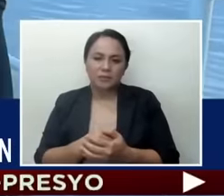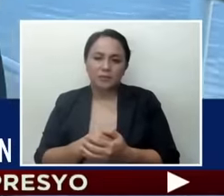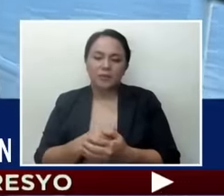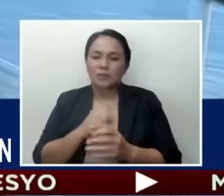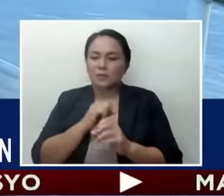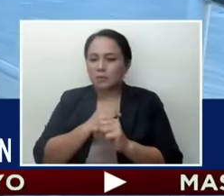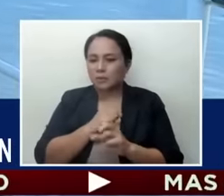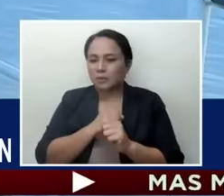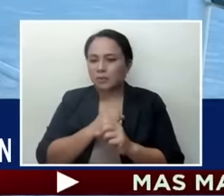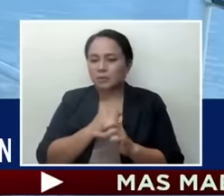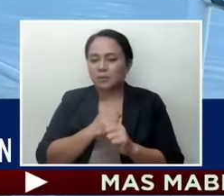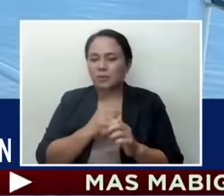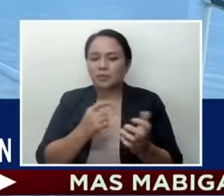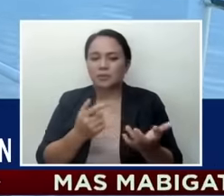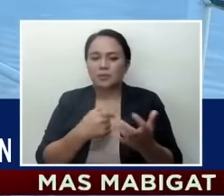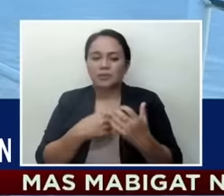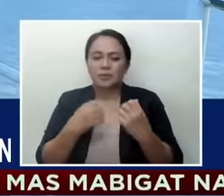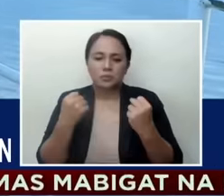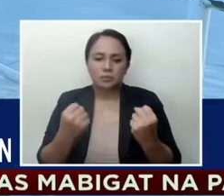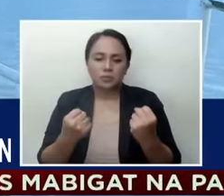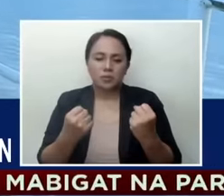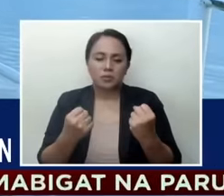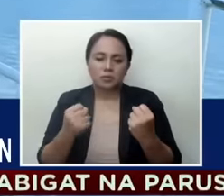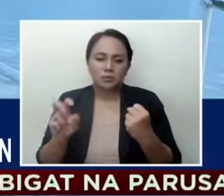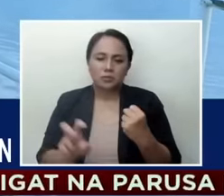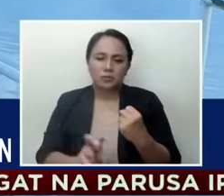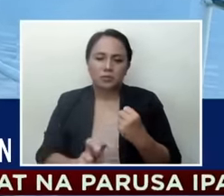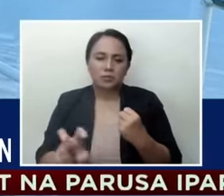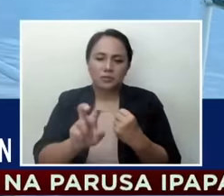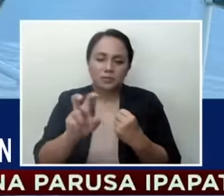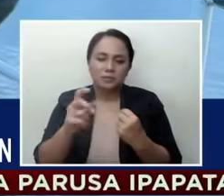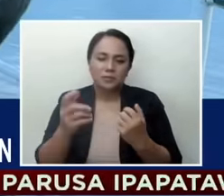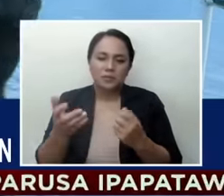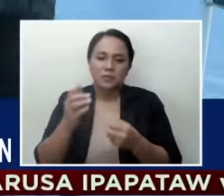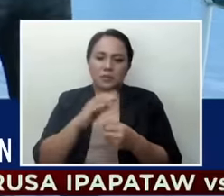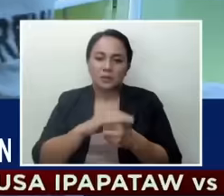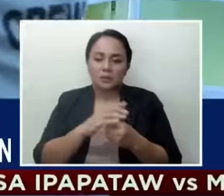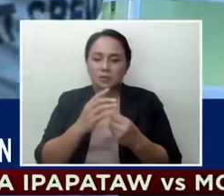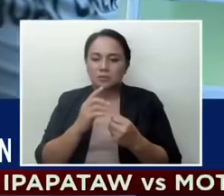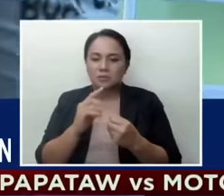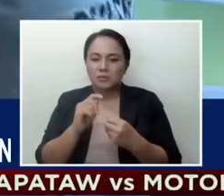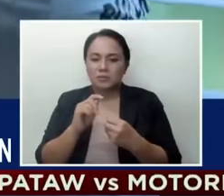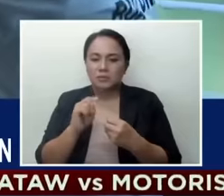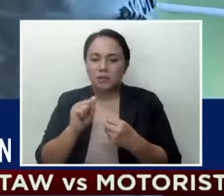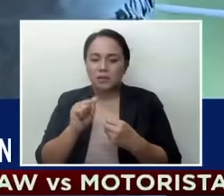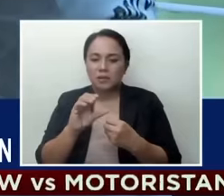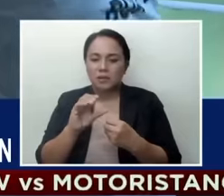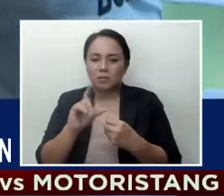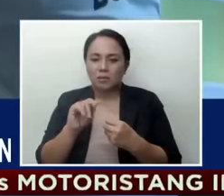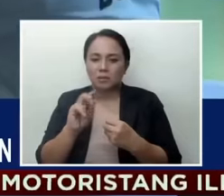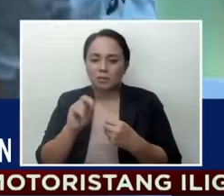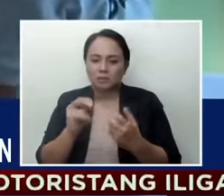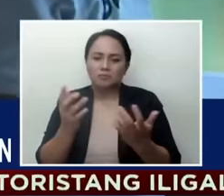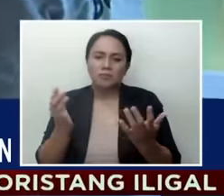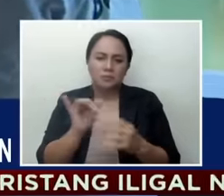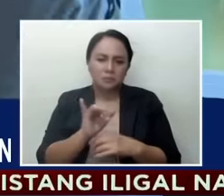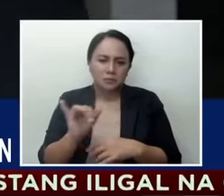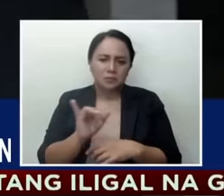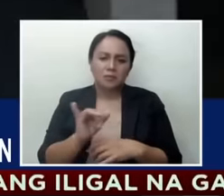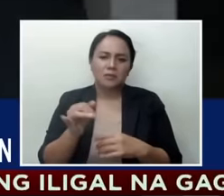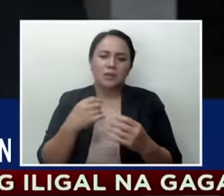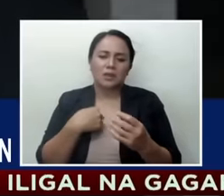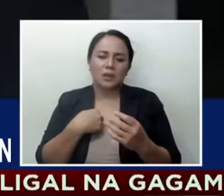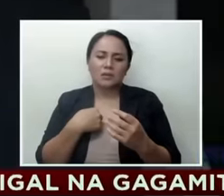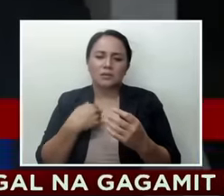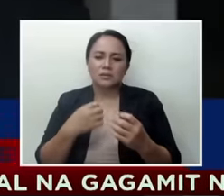ko na talaga is lumakas yung tourism sa Tacloban at saka sa region. Na-inspire din kami sa actually sa